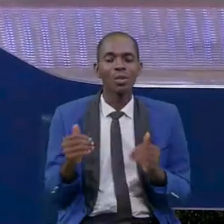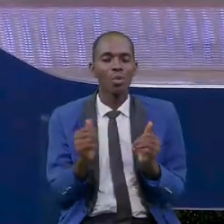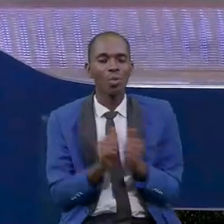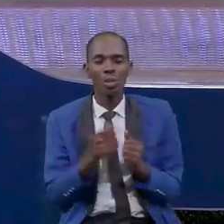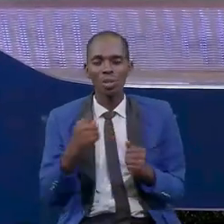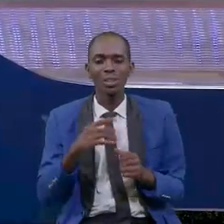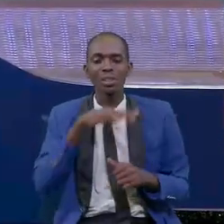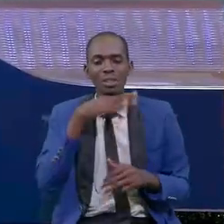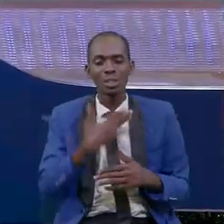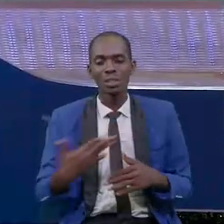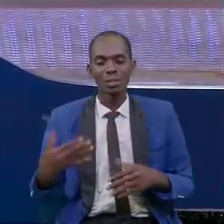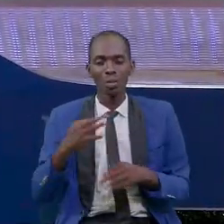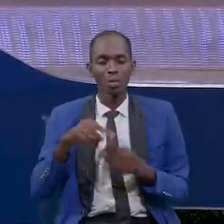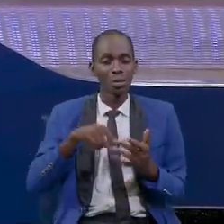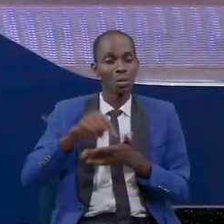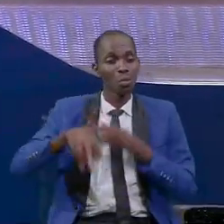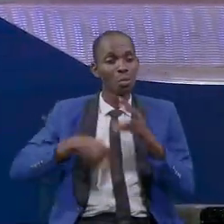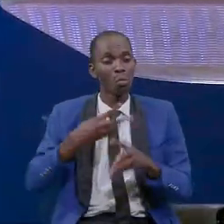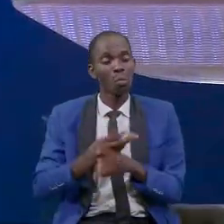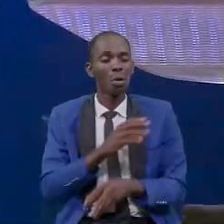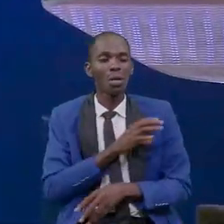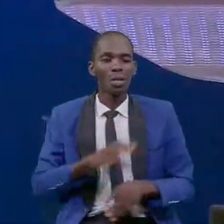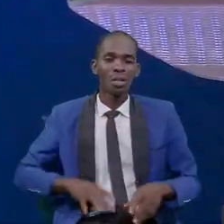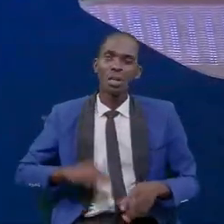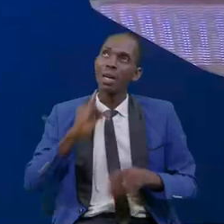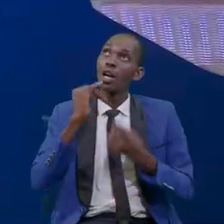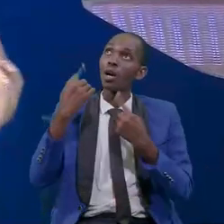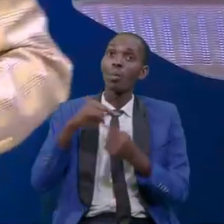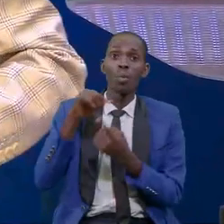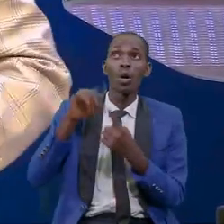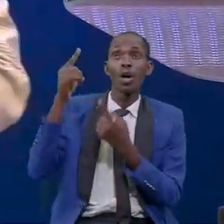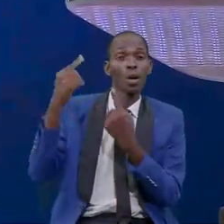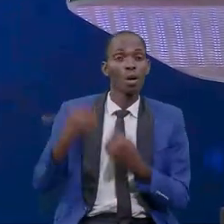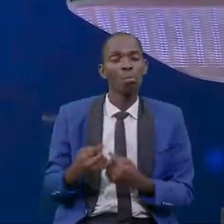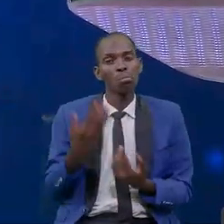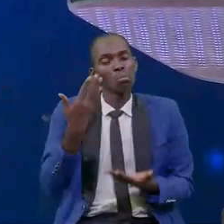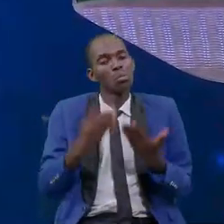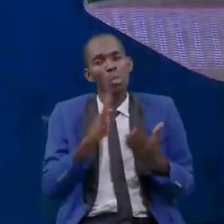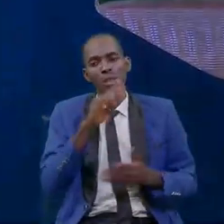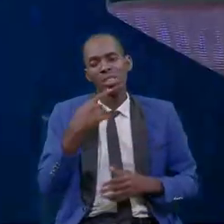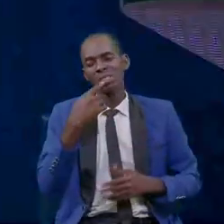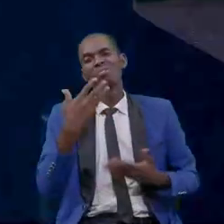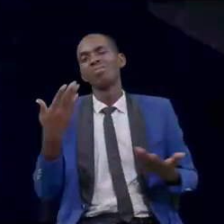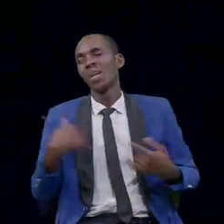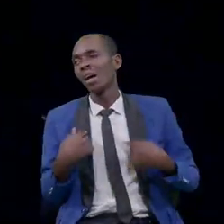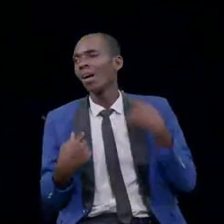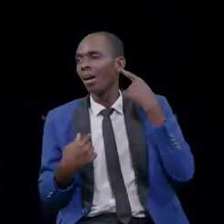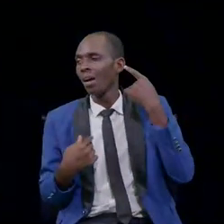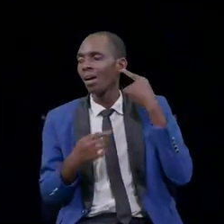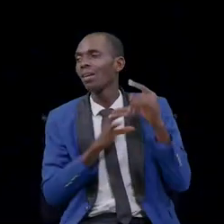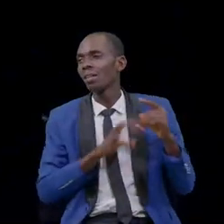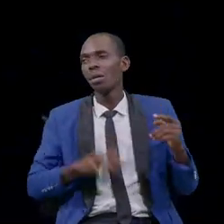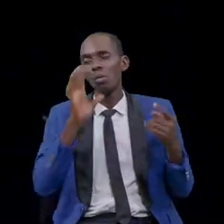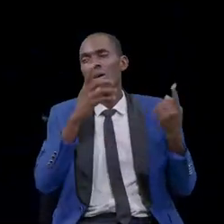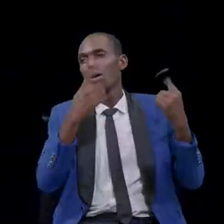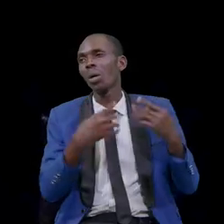par la sueur de ce monde, Christ revient. Et lorsque Christ viendra, peut-être ils vont dire que oui, j'apprends que Christ